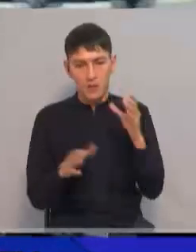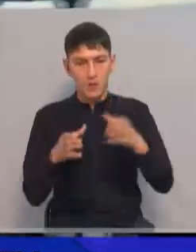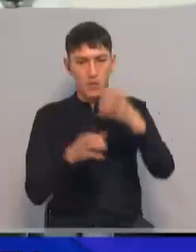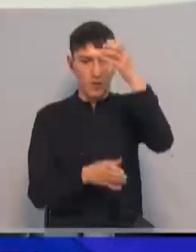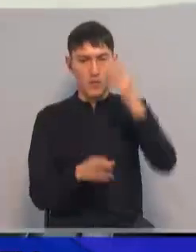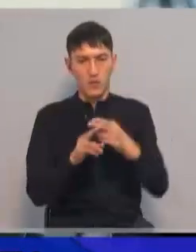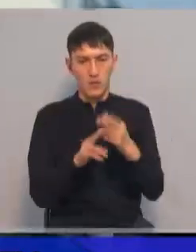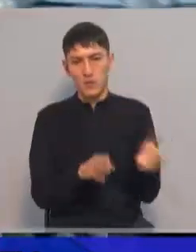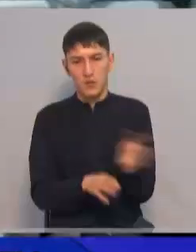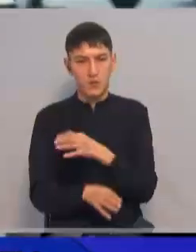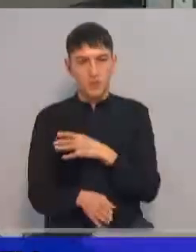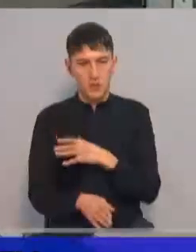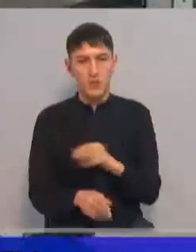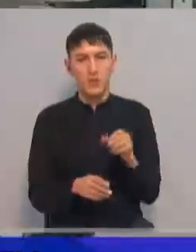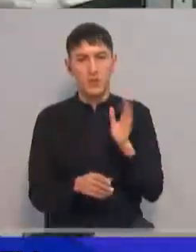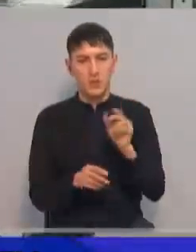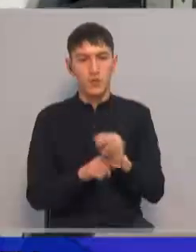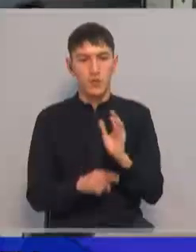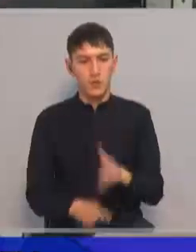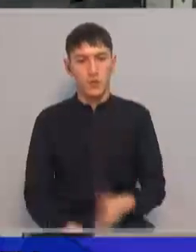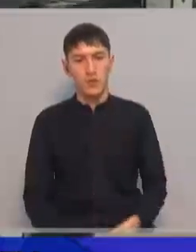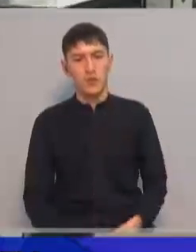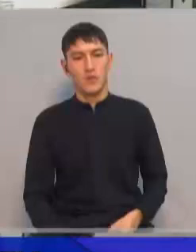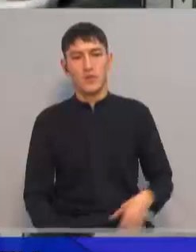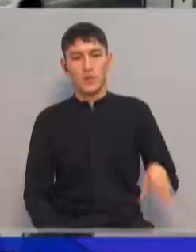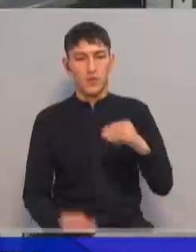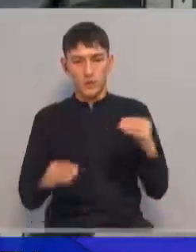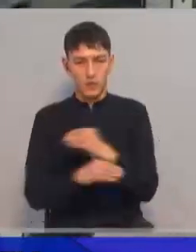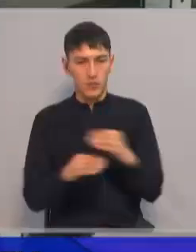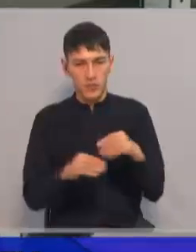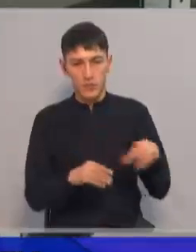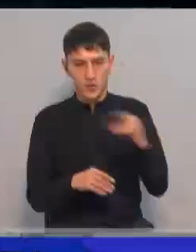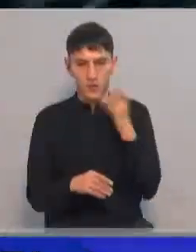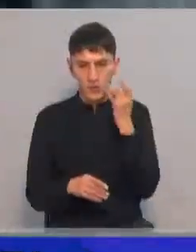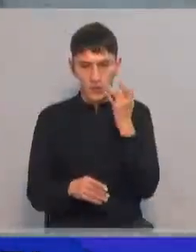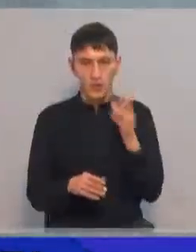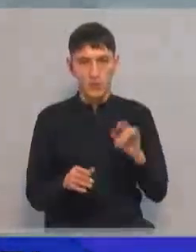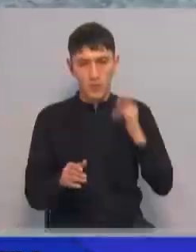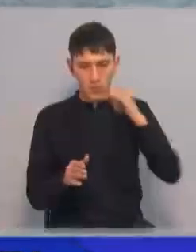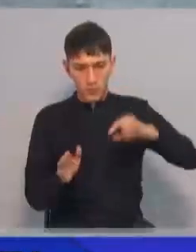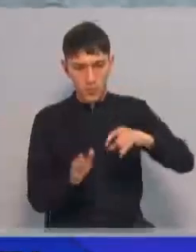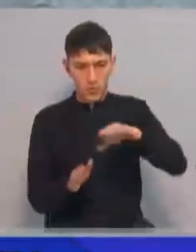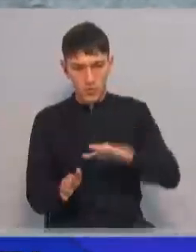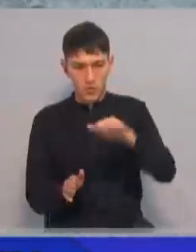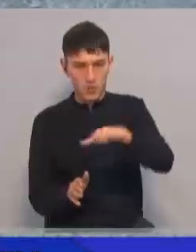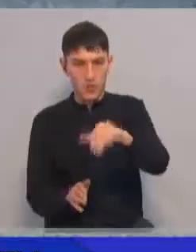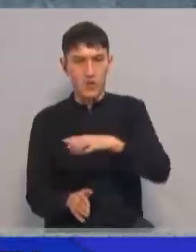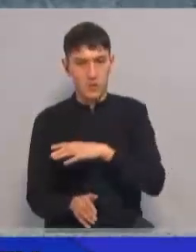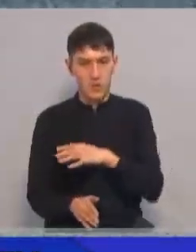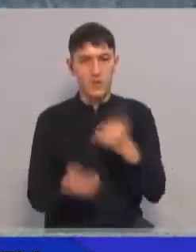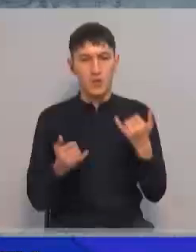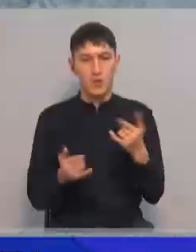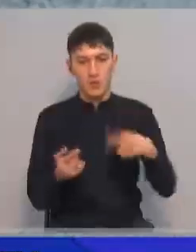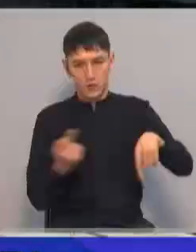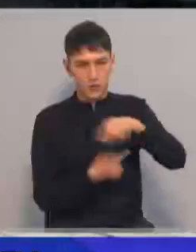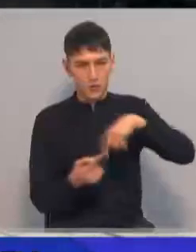Сондықтан бұлардың бәрі қазір қарайт етіледі. Жолайрықтан өткен жолаушы көшенің асфальт жабынғысын кедір бұдыр жабылғанына қынжылуда. Алайда